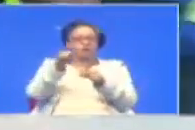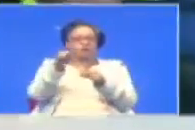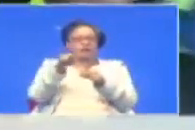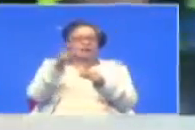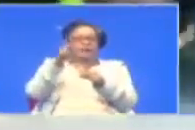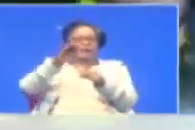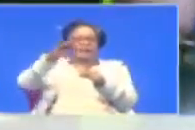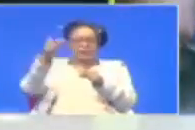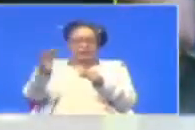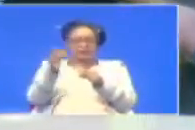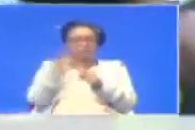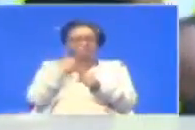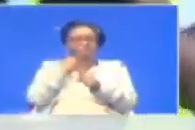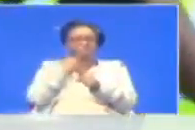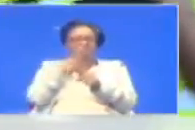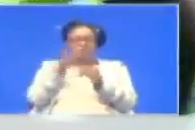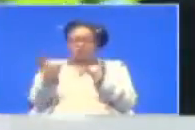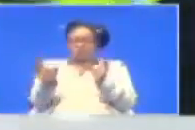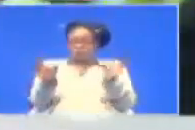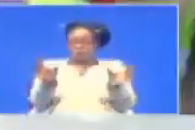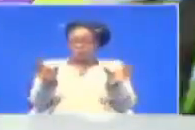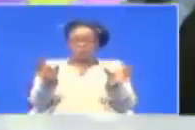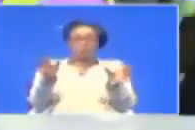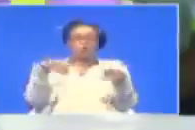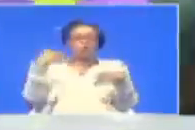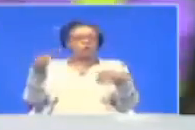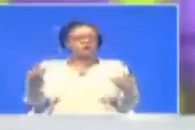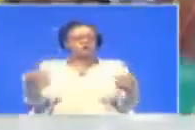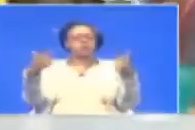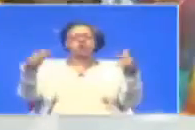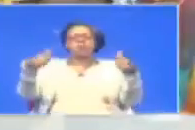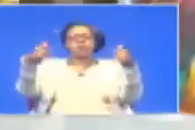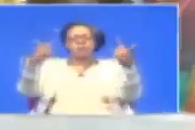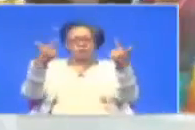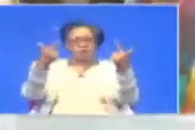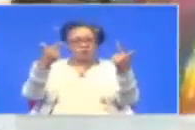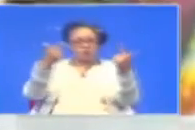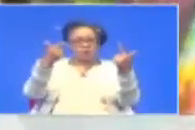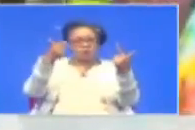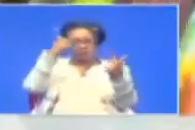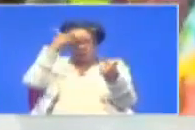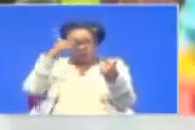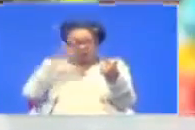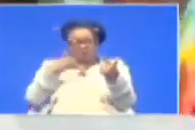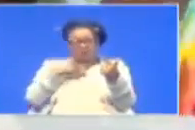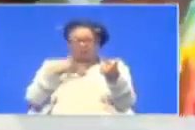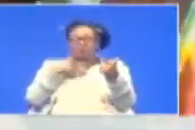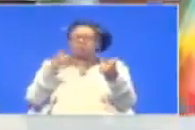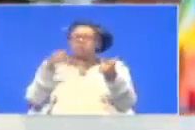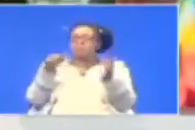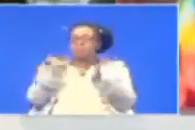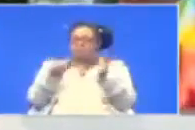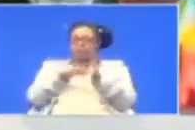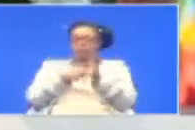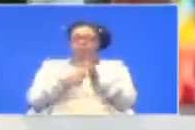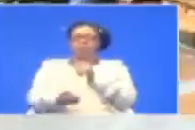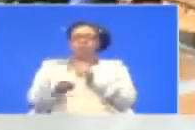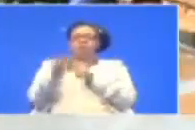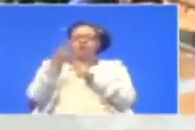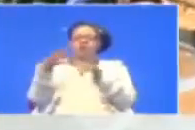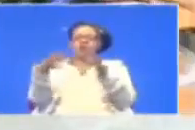Kirinyaga. Inasemekana makundi haya yalikuwa yakizomeana kwa madai kuwa visa vya uhalifu eneo hilo vinachangiwa na mojawapo ya makundi